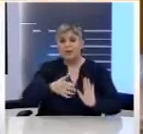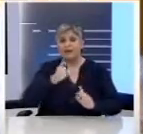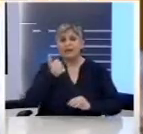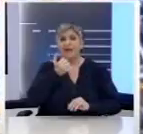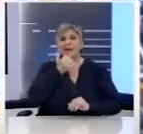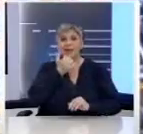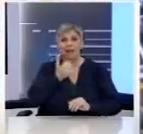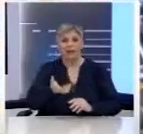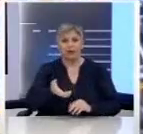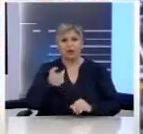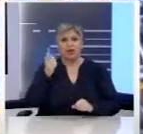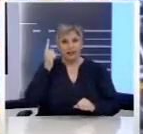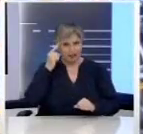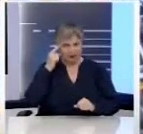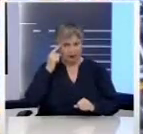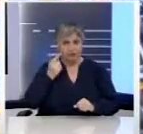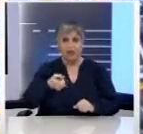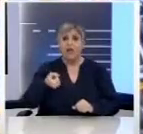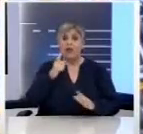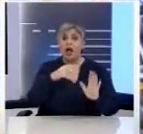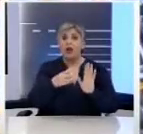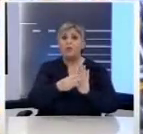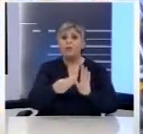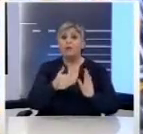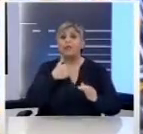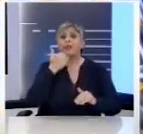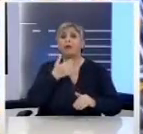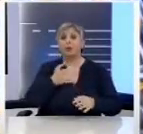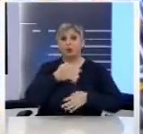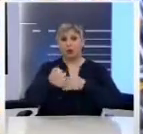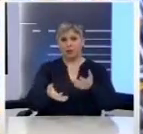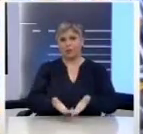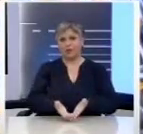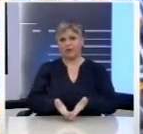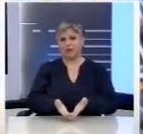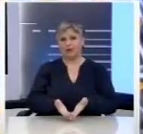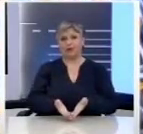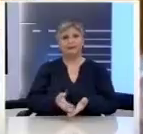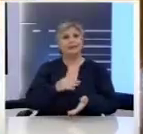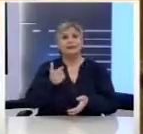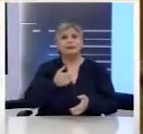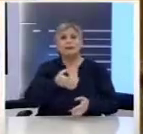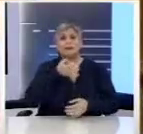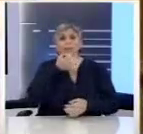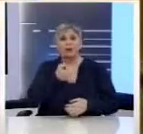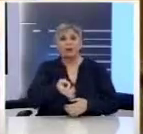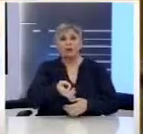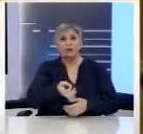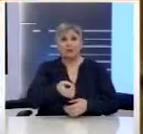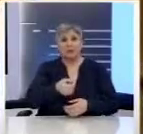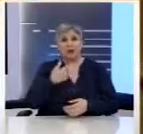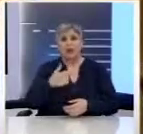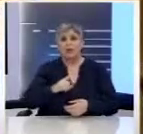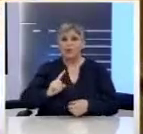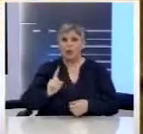Καταλαβαίνετε τι κάνετε. Δεν είχατε άλλο παράδειγμα να δώσετε. Δηλαδή ουσιαστικά τι μας λέτε. Μας λέτε για τον κόσμο που μας